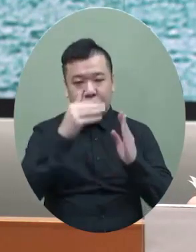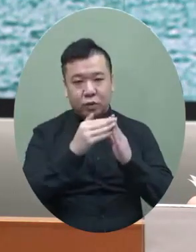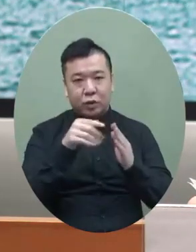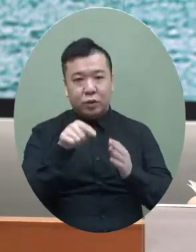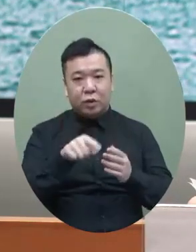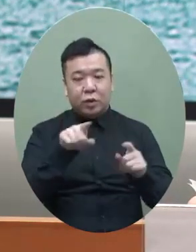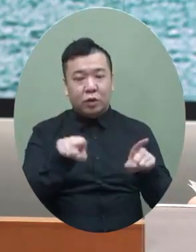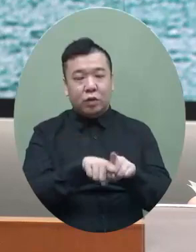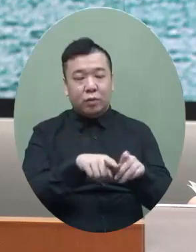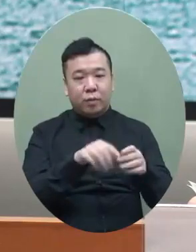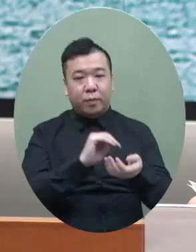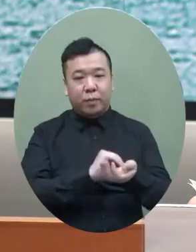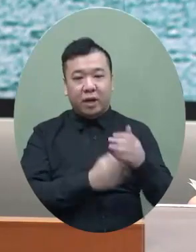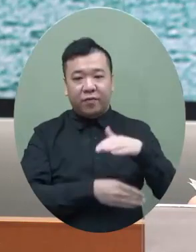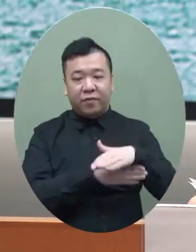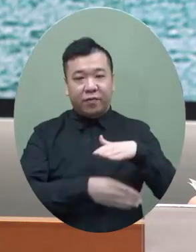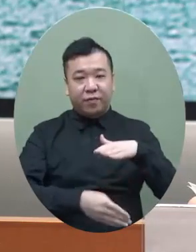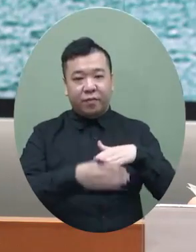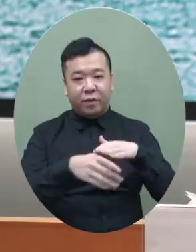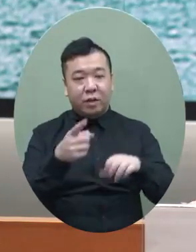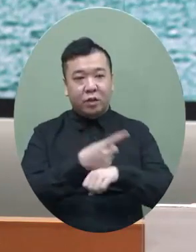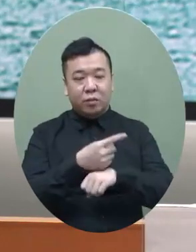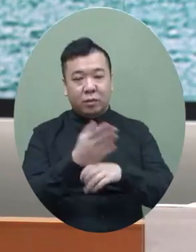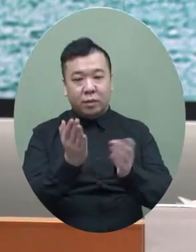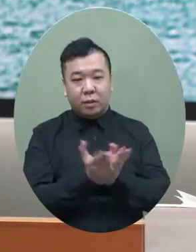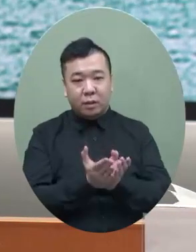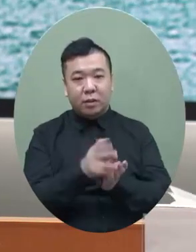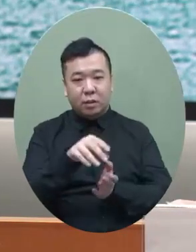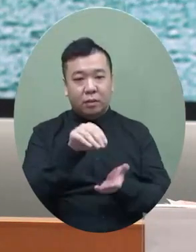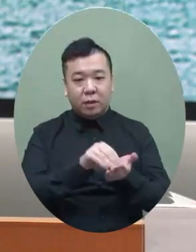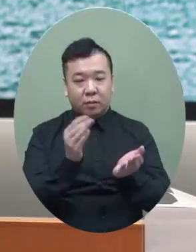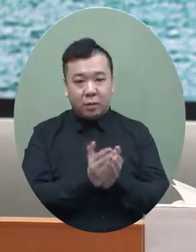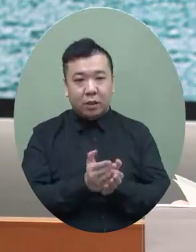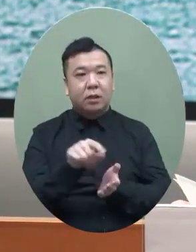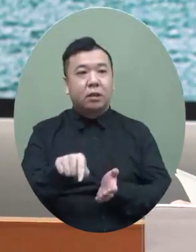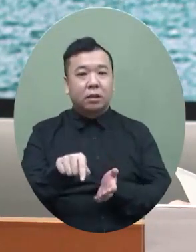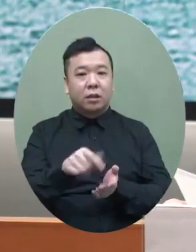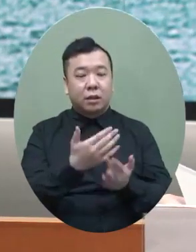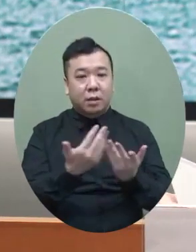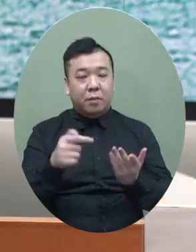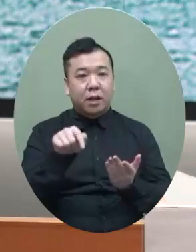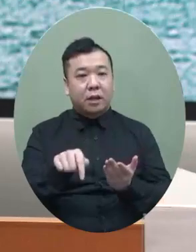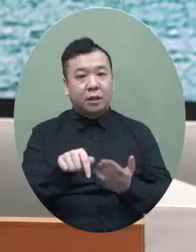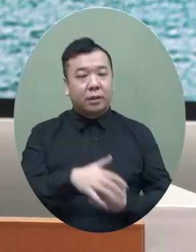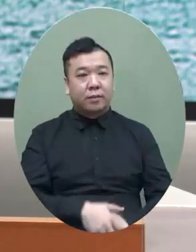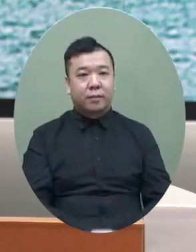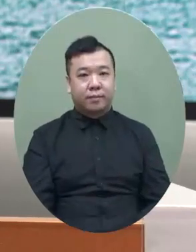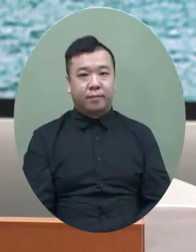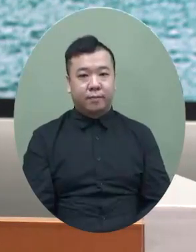病房嘅初步陽性個案咧，就確診咗嘅編號咧就